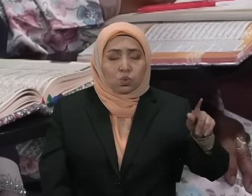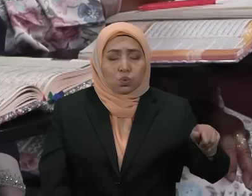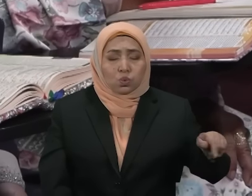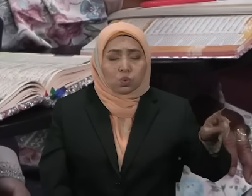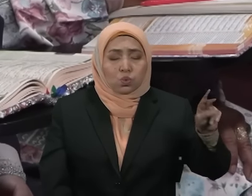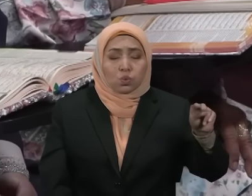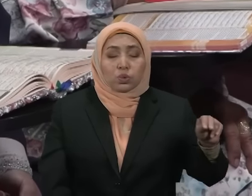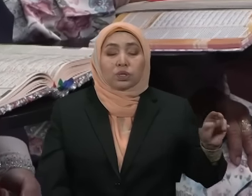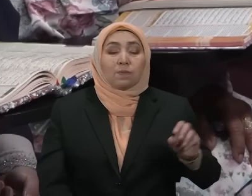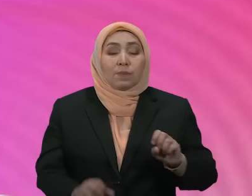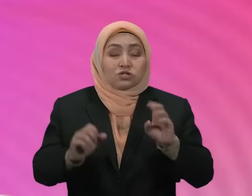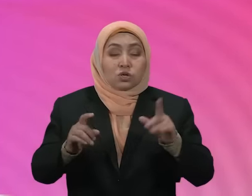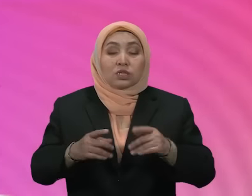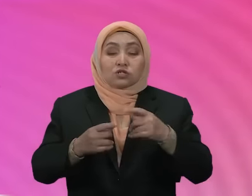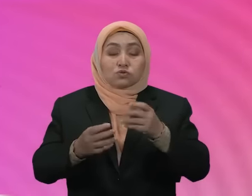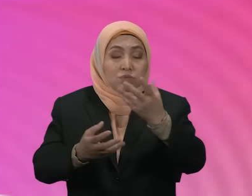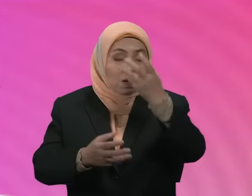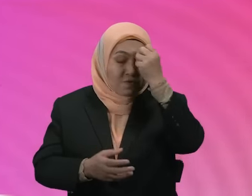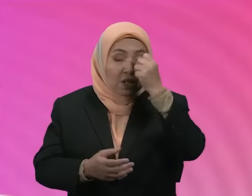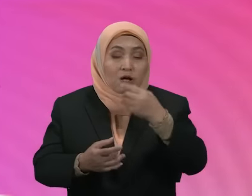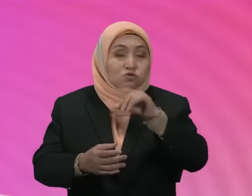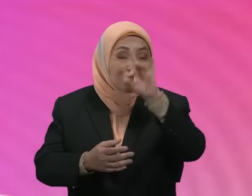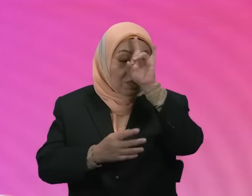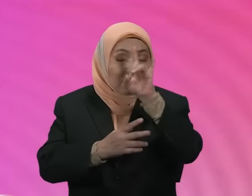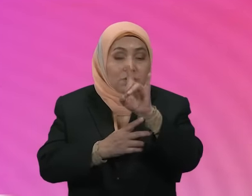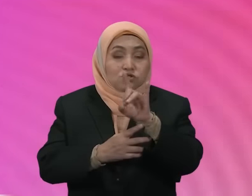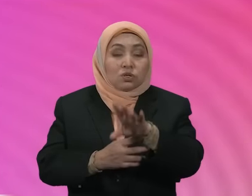masya-Allah. Kita cuba hafal. Auzubillahi minasyaitanir rajim.